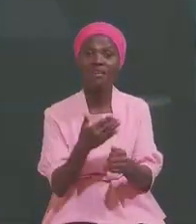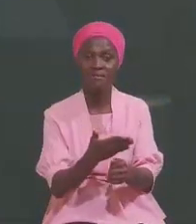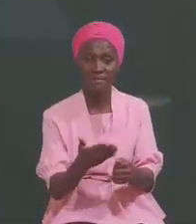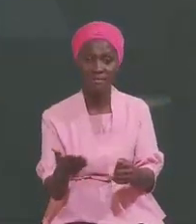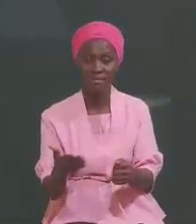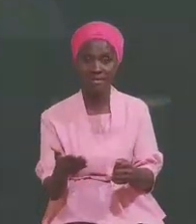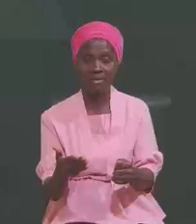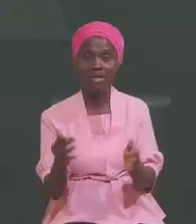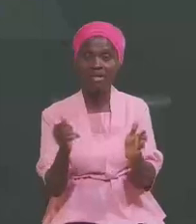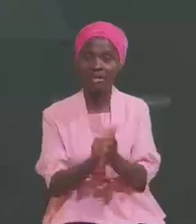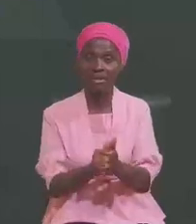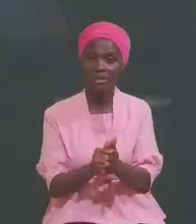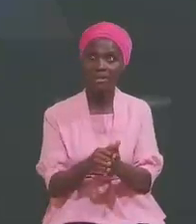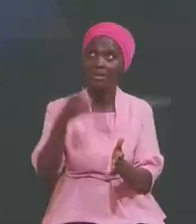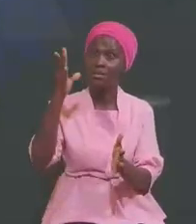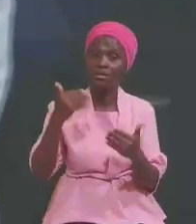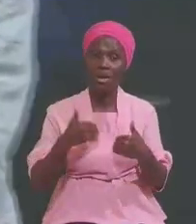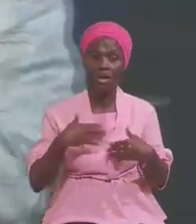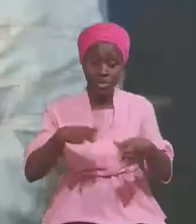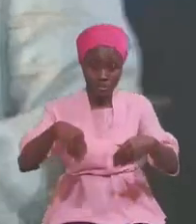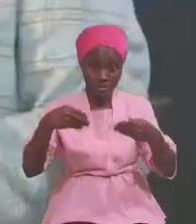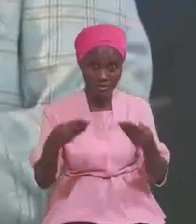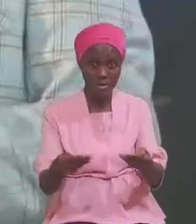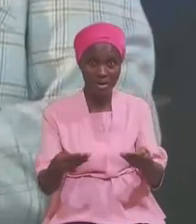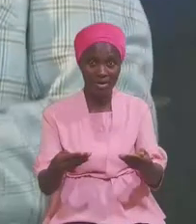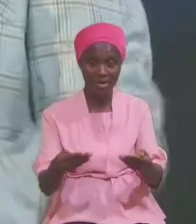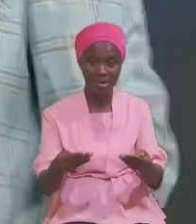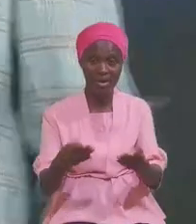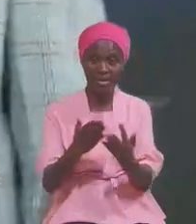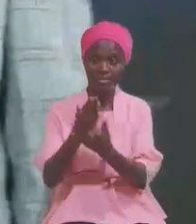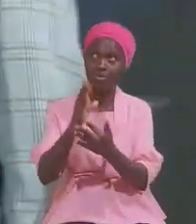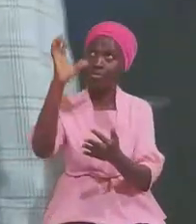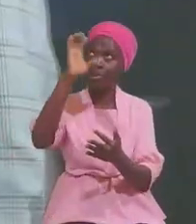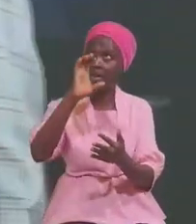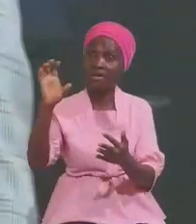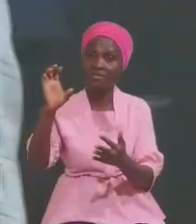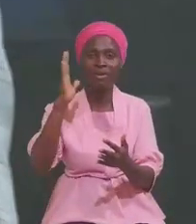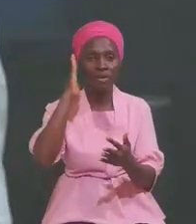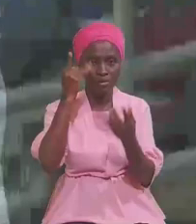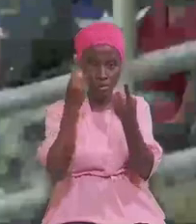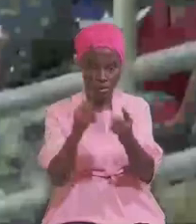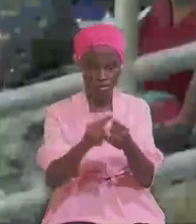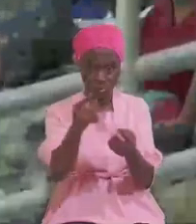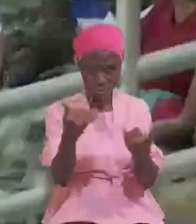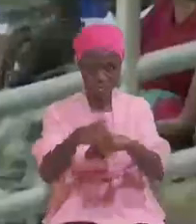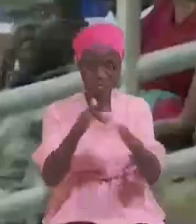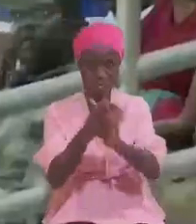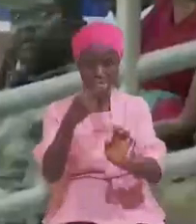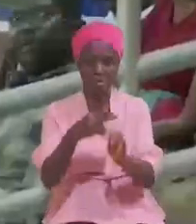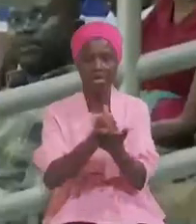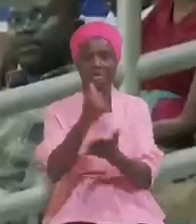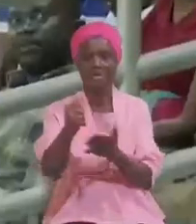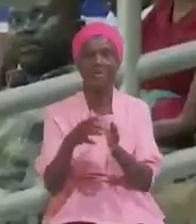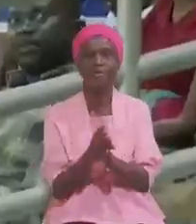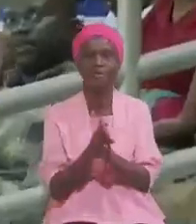ce que Dieu a pourvu à travers le calvaire va vous arriver ce soir. Les têtes